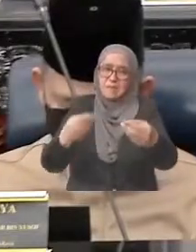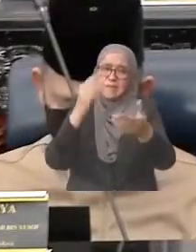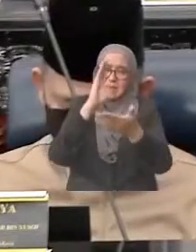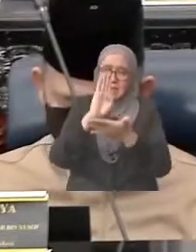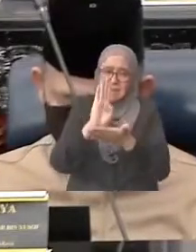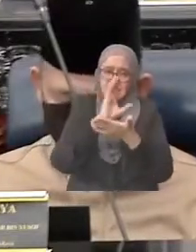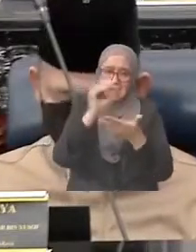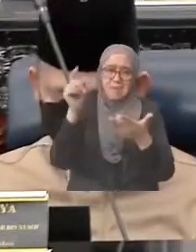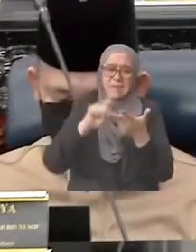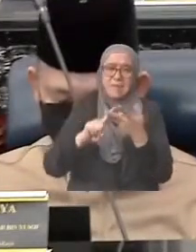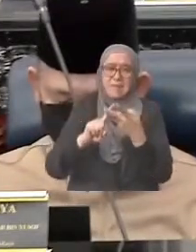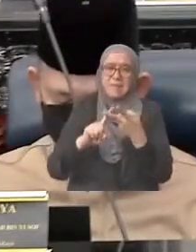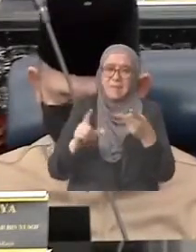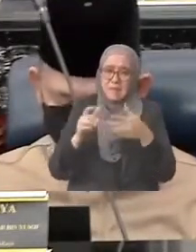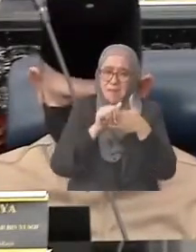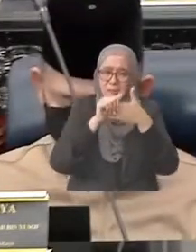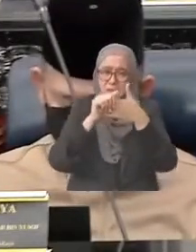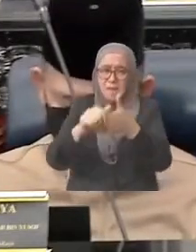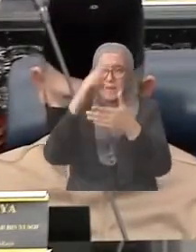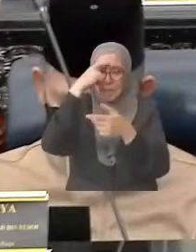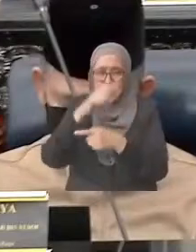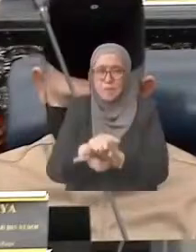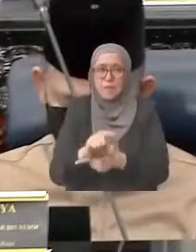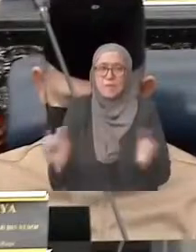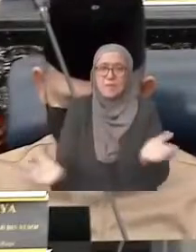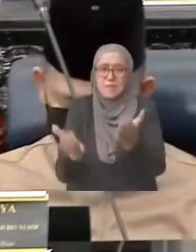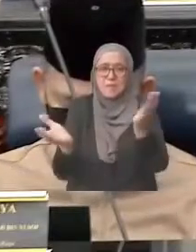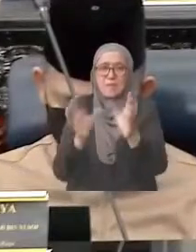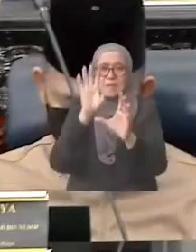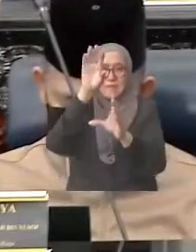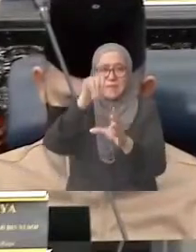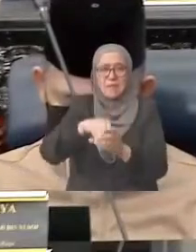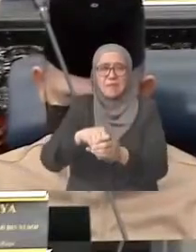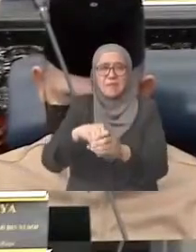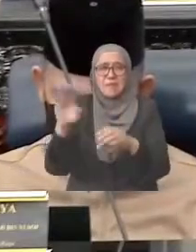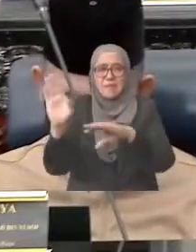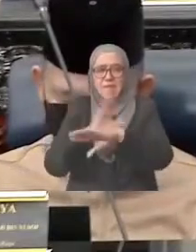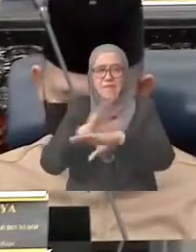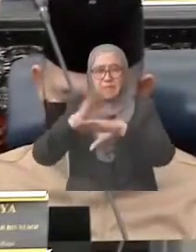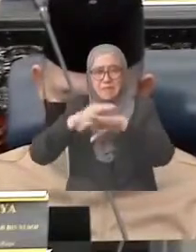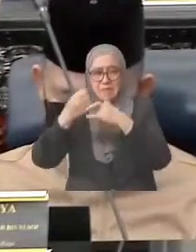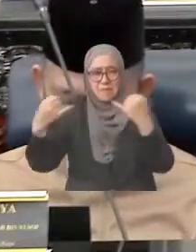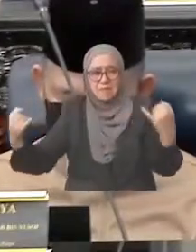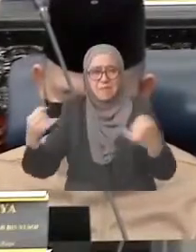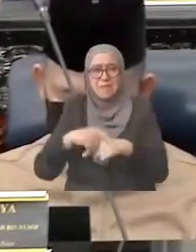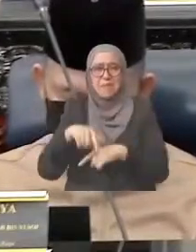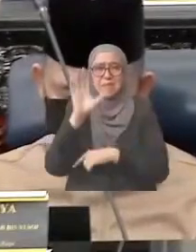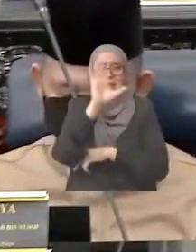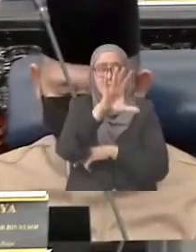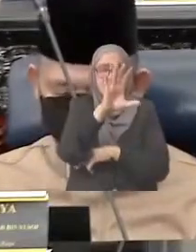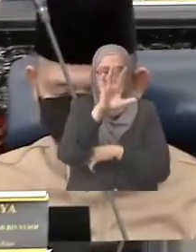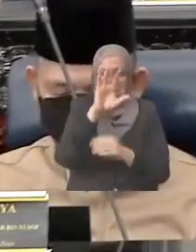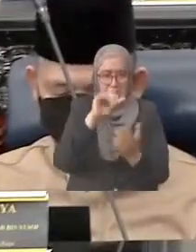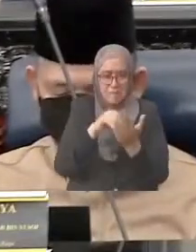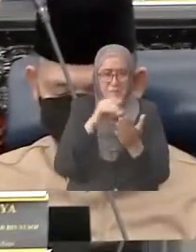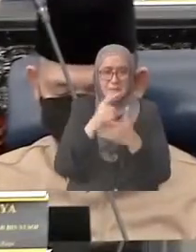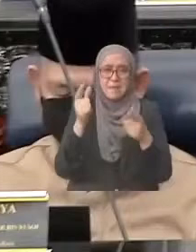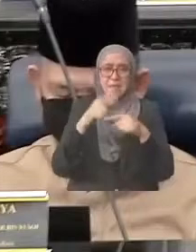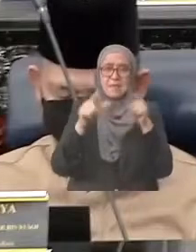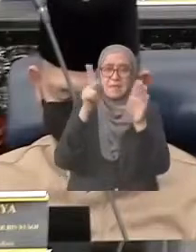pernyataan secara dalam talian 5000 peserta termasuk 2000 Ibu tunggal akan meraih manfaat daripada program ini